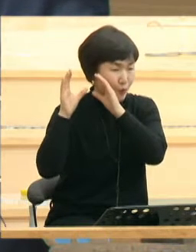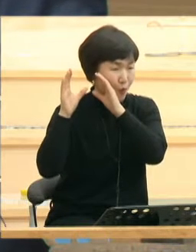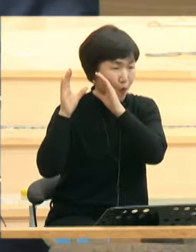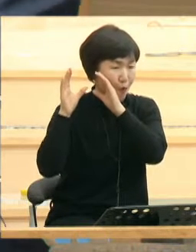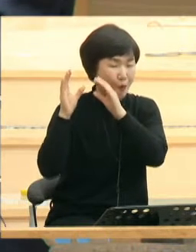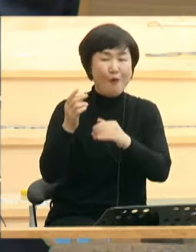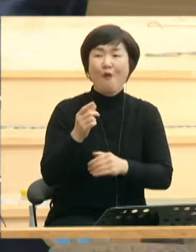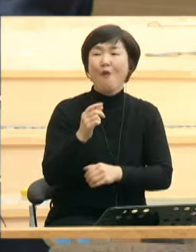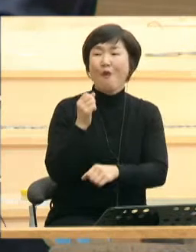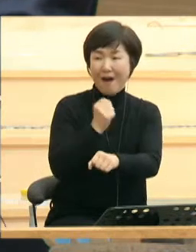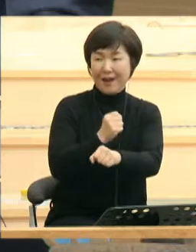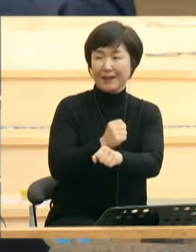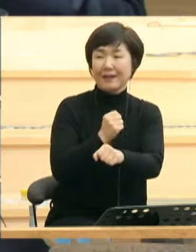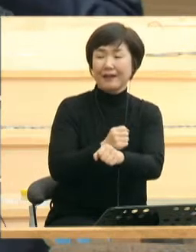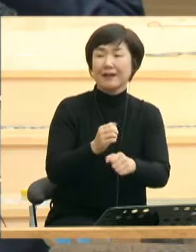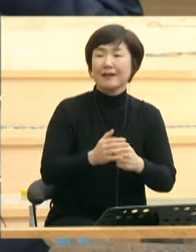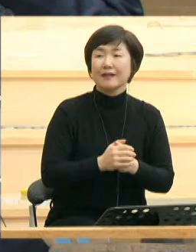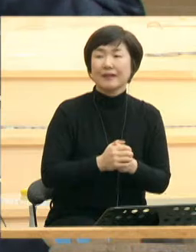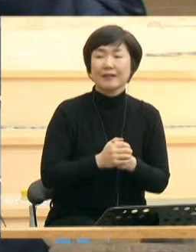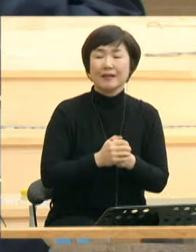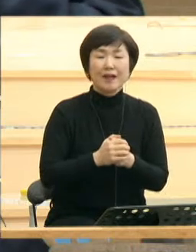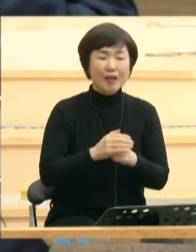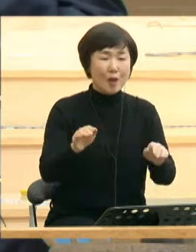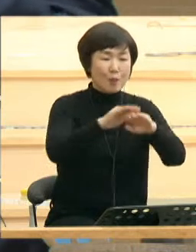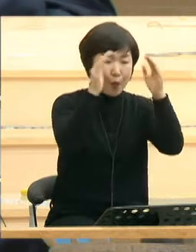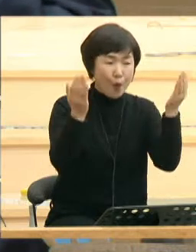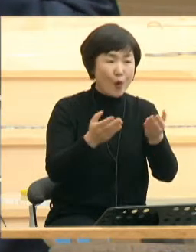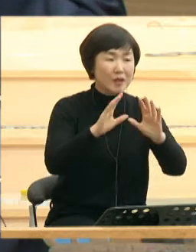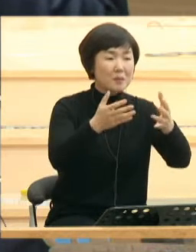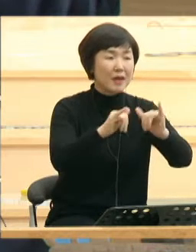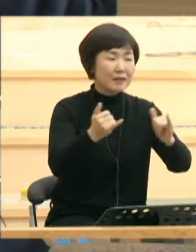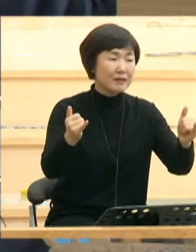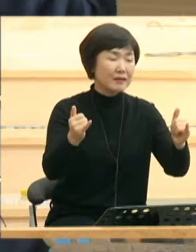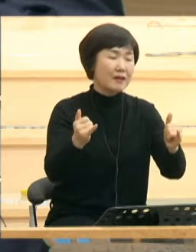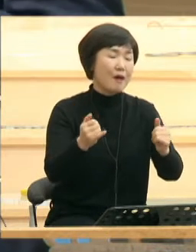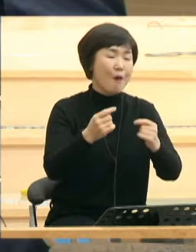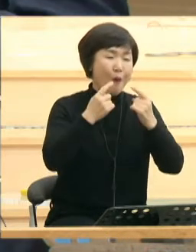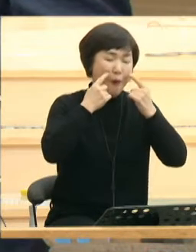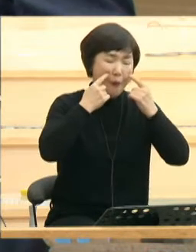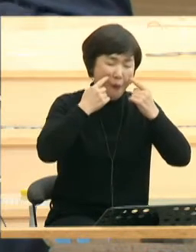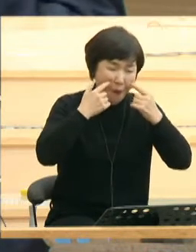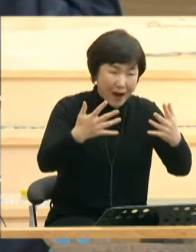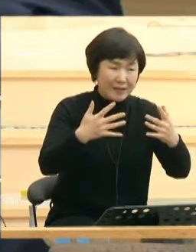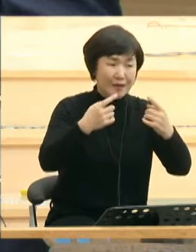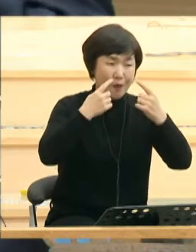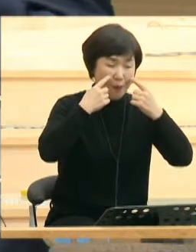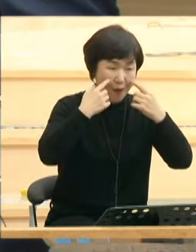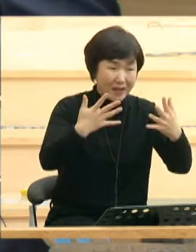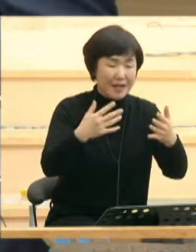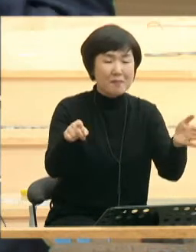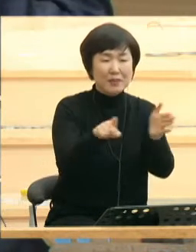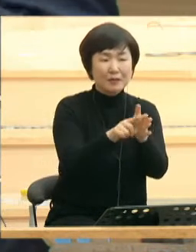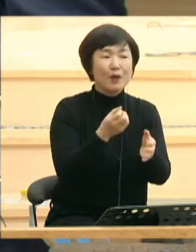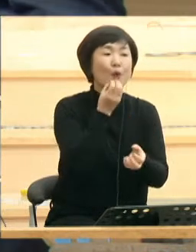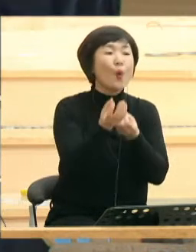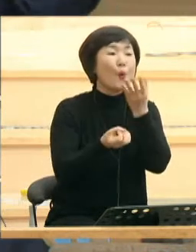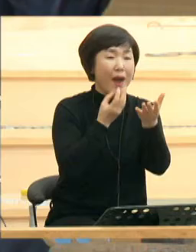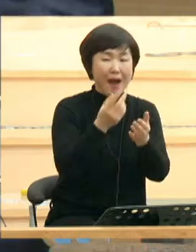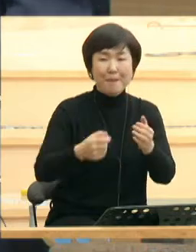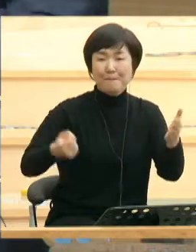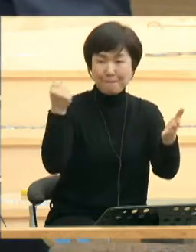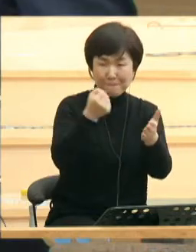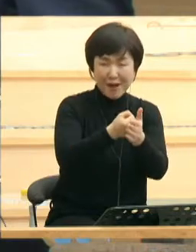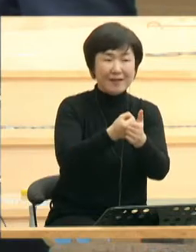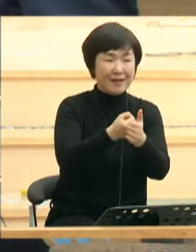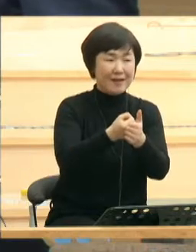종아리 입니다 아멘 모든 백성들이 뭐랄까 확신에 찬 어떤 믿음의 고백 믿음의 결단을